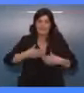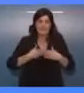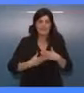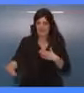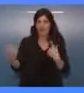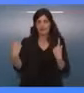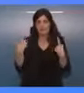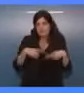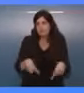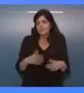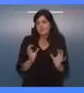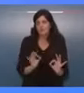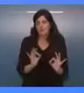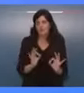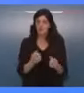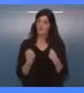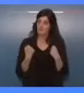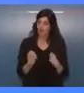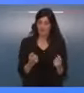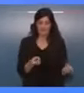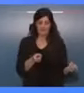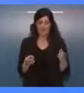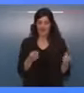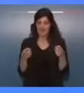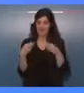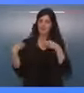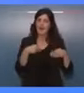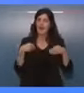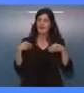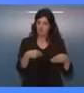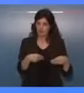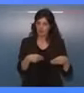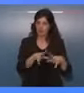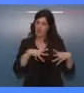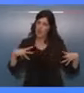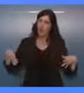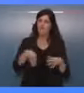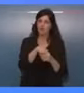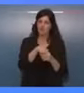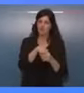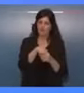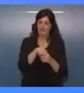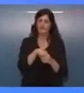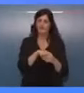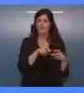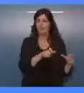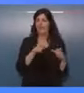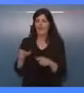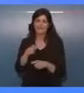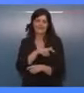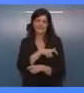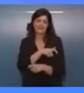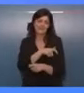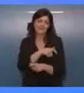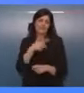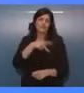questo diciamo questa intensa fase di partecipazione di coinvolgimento con le parti sociali abbiamo